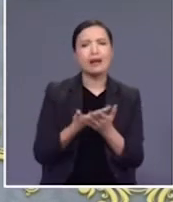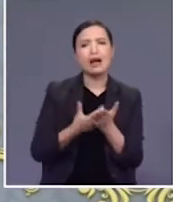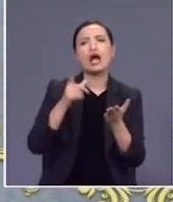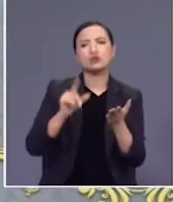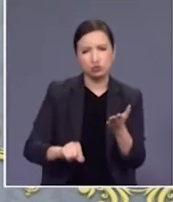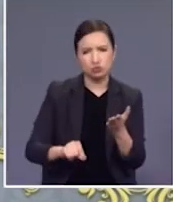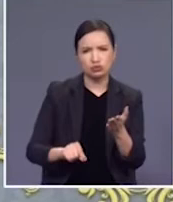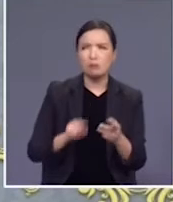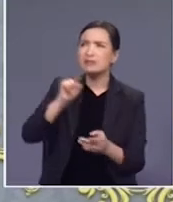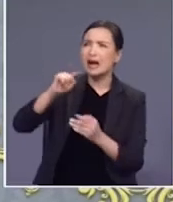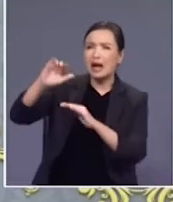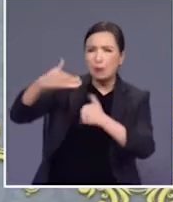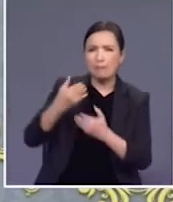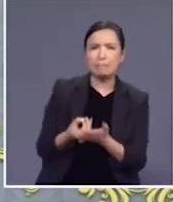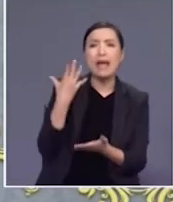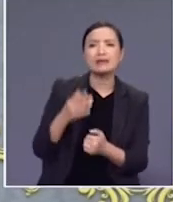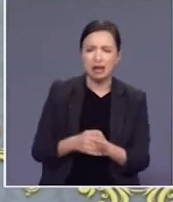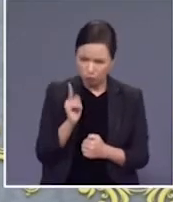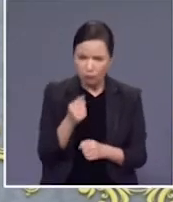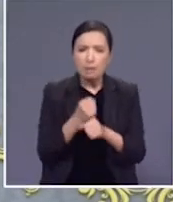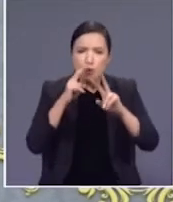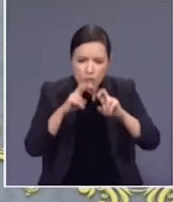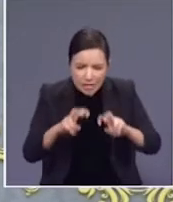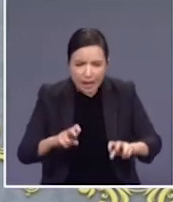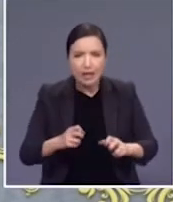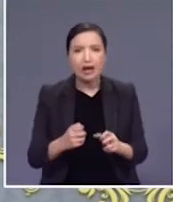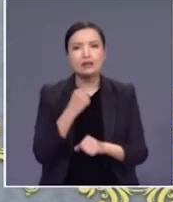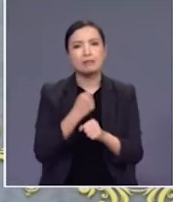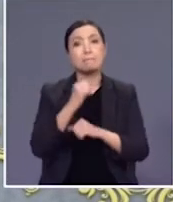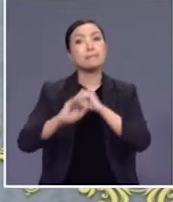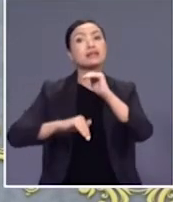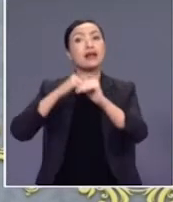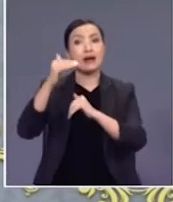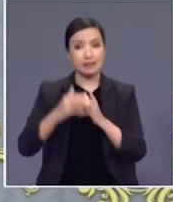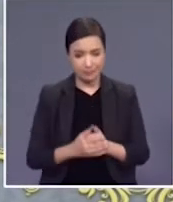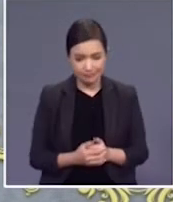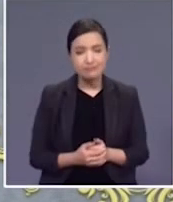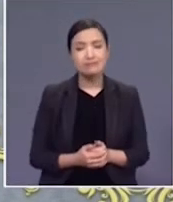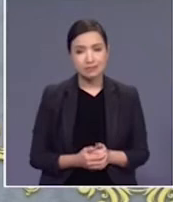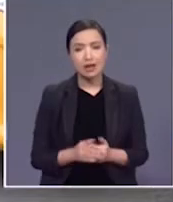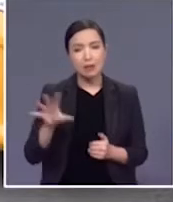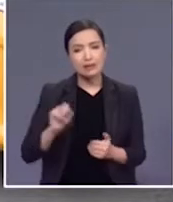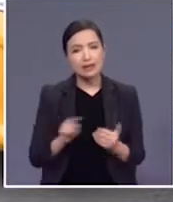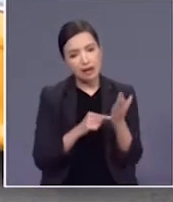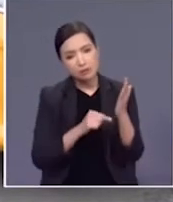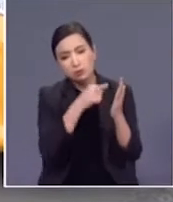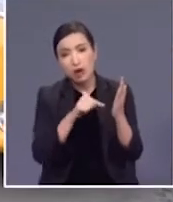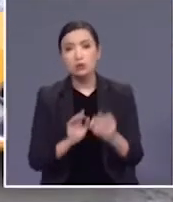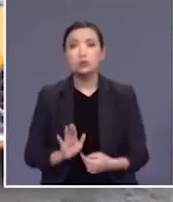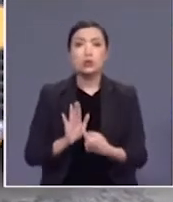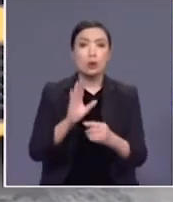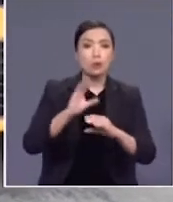เหล่านี้เราต้องเร่งการวิจัยและพัฒนาออกมาให้ได้นะครับแล้วก็ใช้เป็นจำนวนมากได้ด้วยทุกพื้นที่ยกตัวอย่างโครง